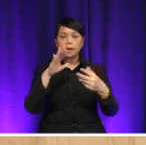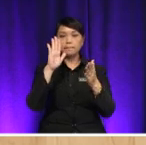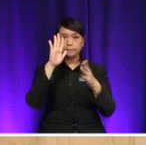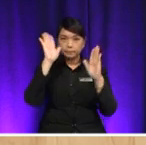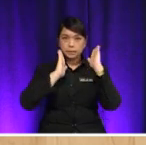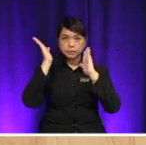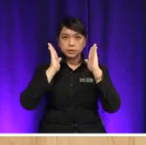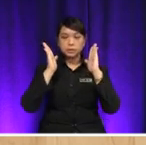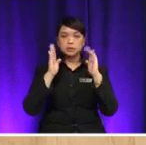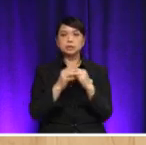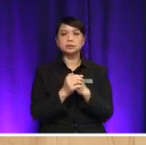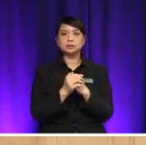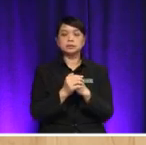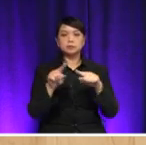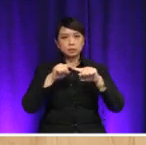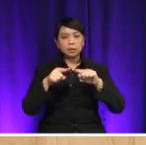memenangkan